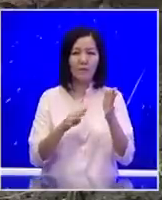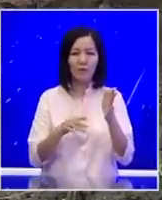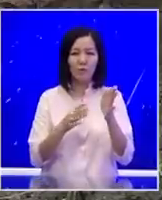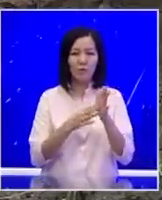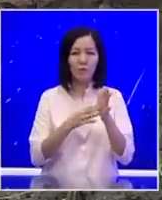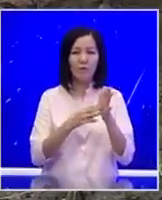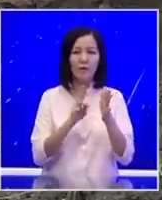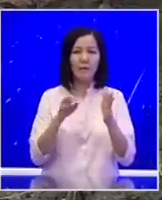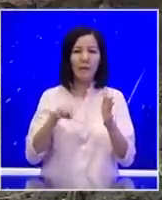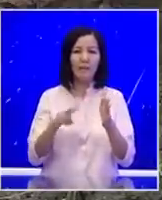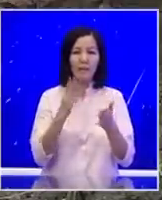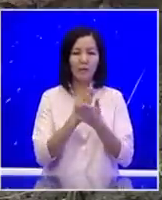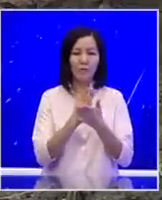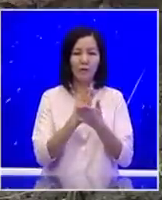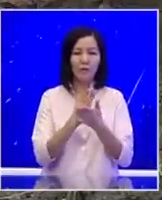шақырымды құрайды. Ол